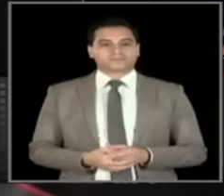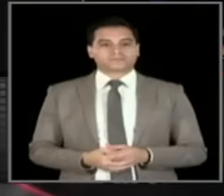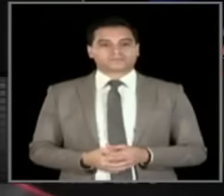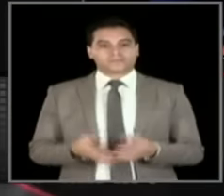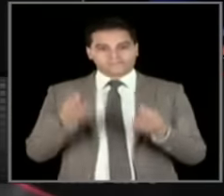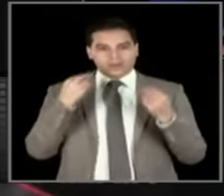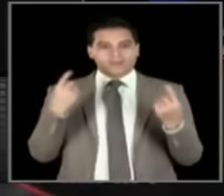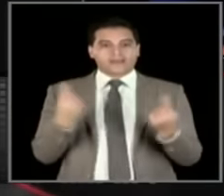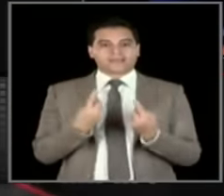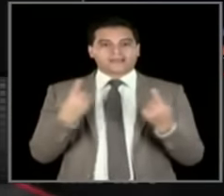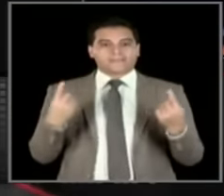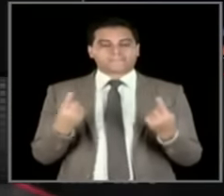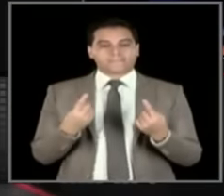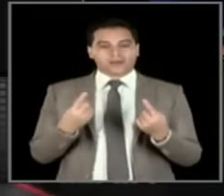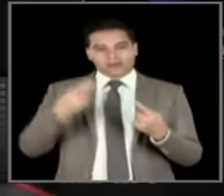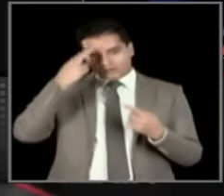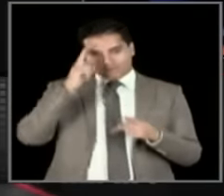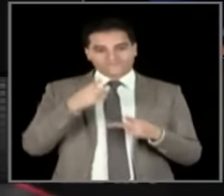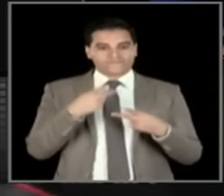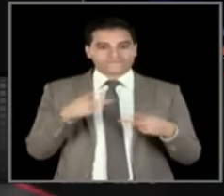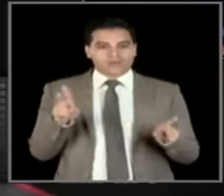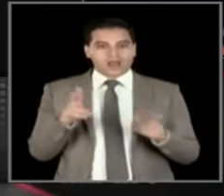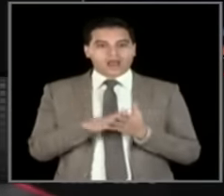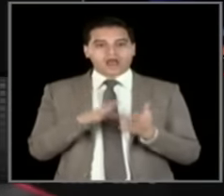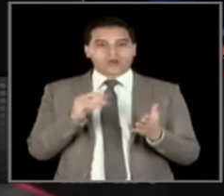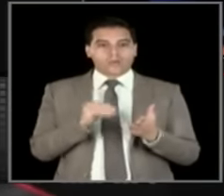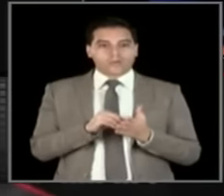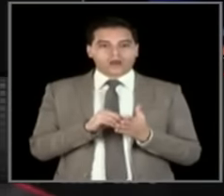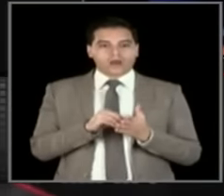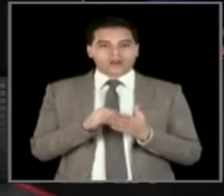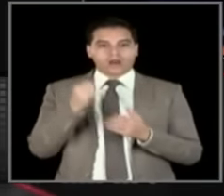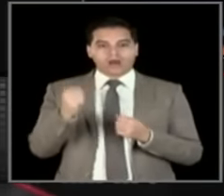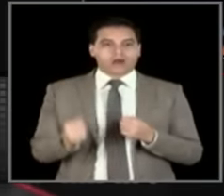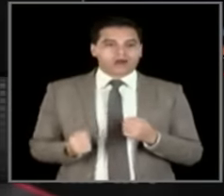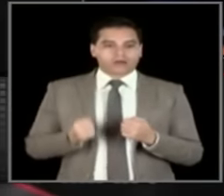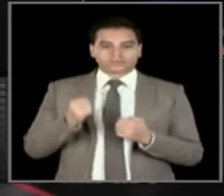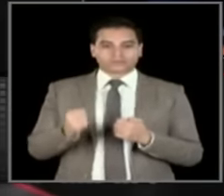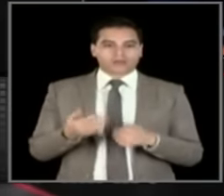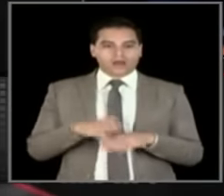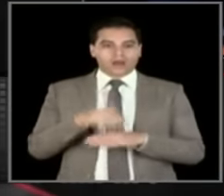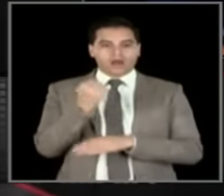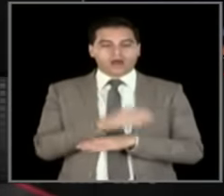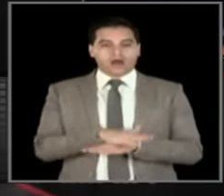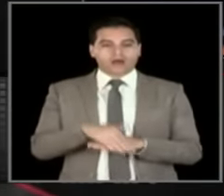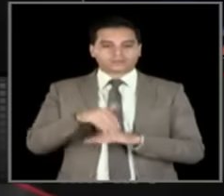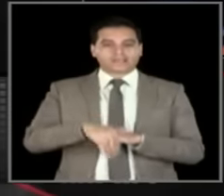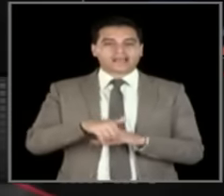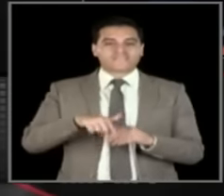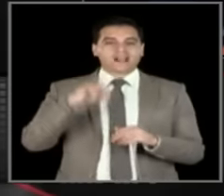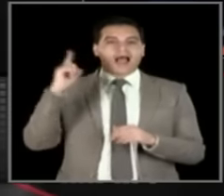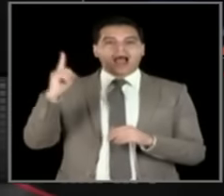معلومات عامة. تم افتتاح أول خط سكة حديد تحت الأرض في العالم